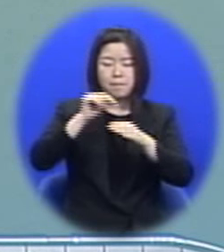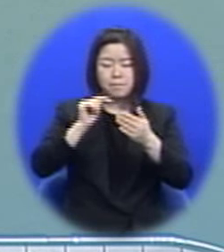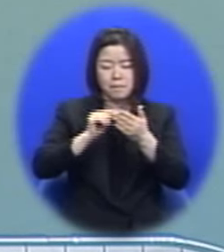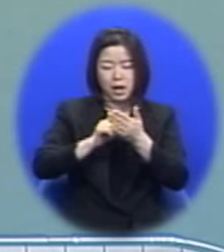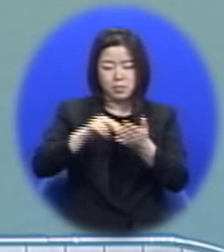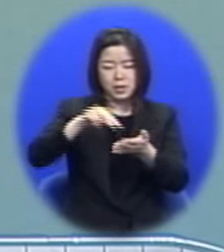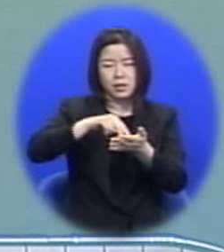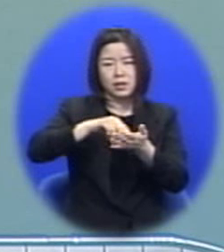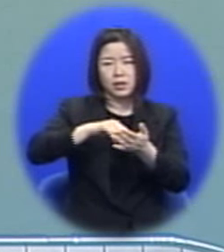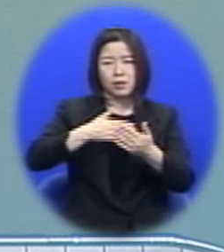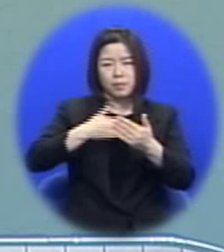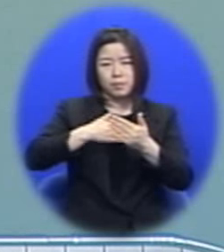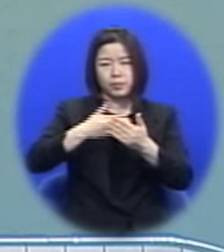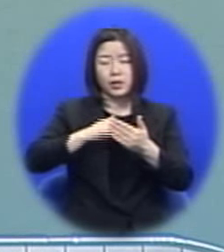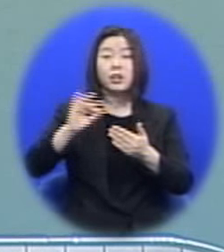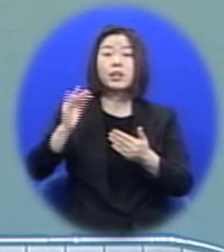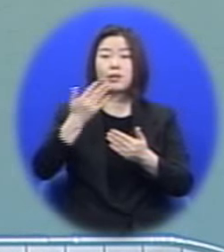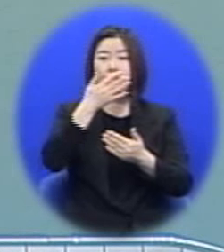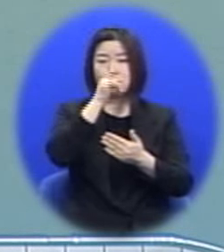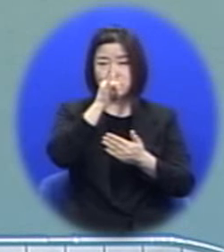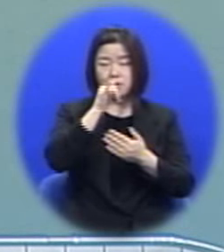있습니다.